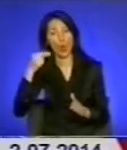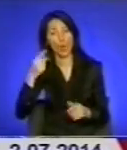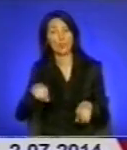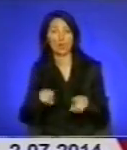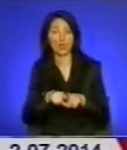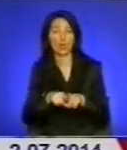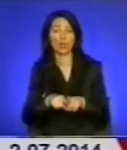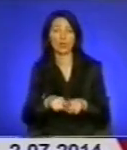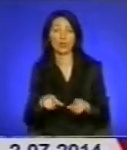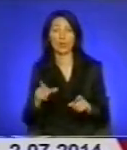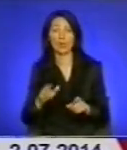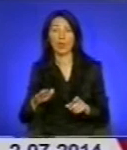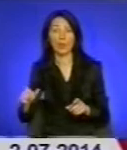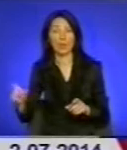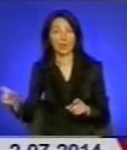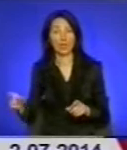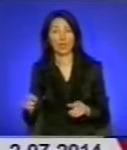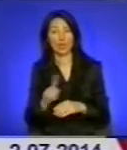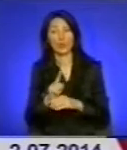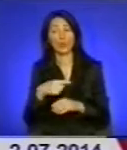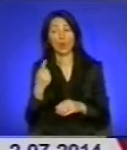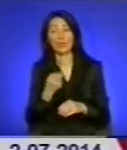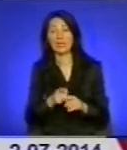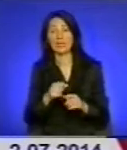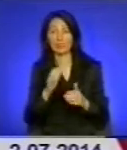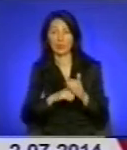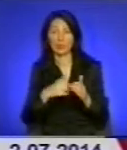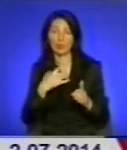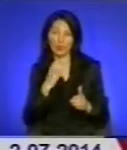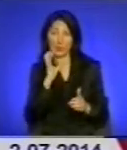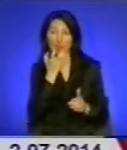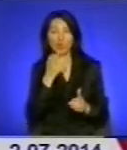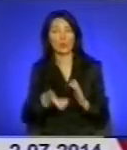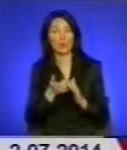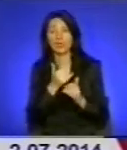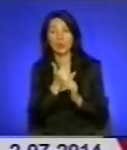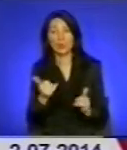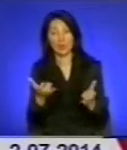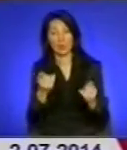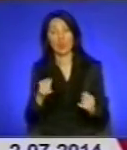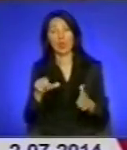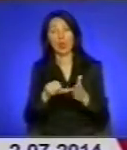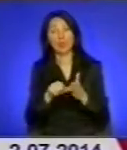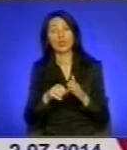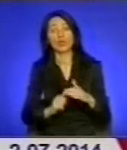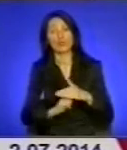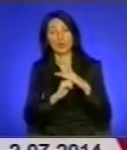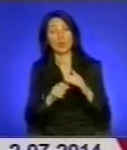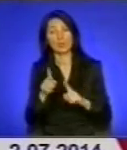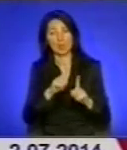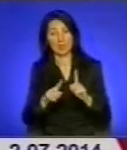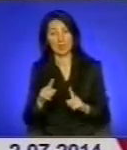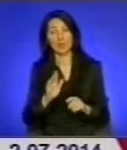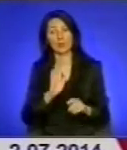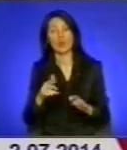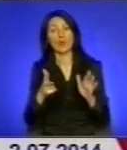абітурієнти Тернопільської області які з поважними причин не могли взяти участь в основній сесії тестування під час тестувань було 8